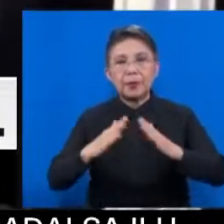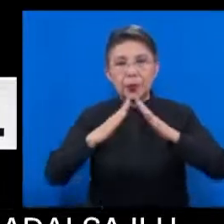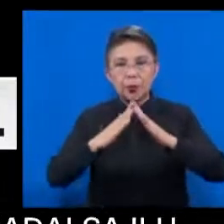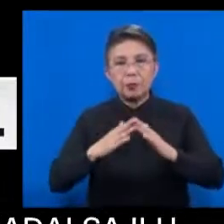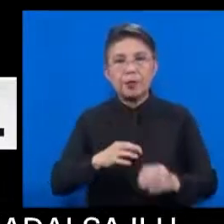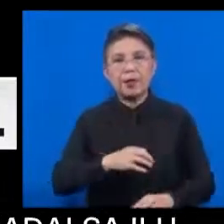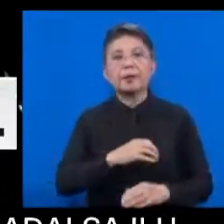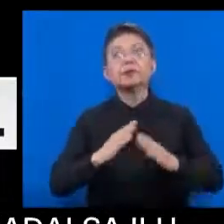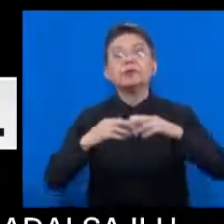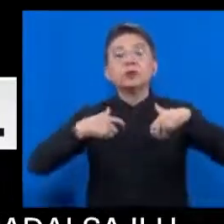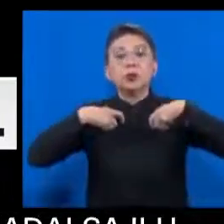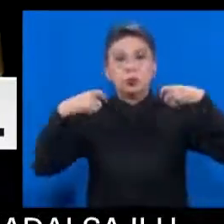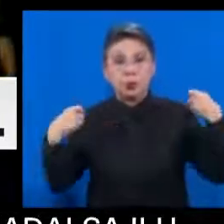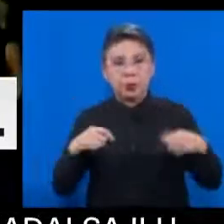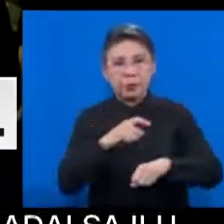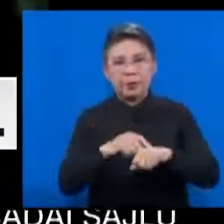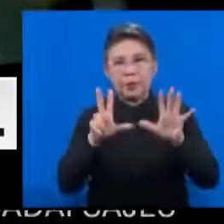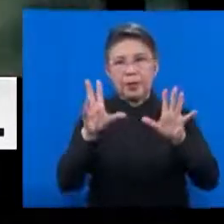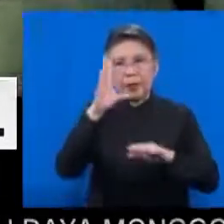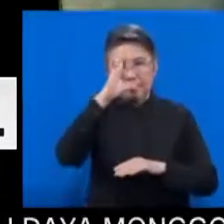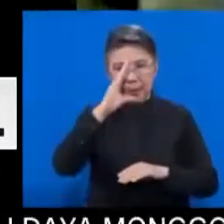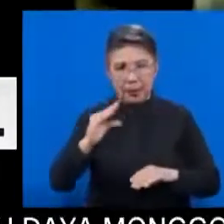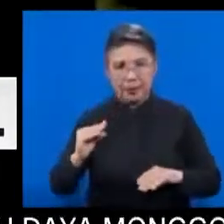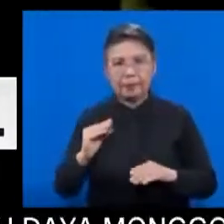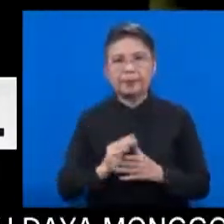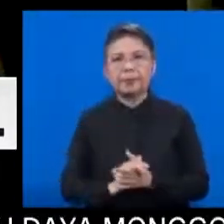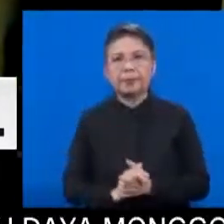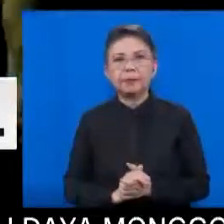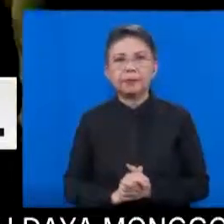Barat sekitar pukul 8 malam.